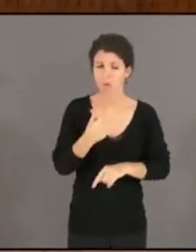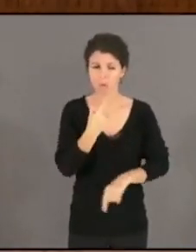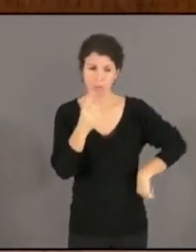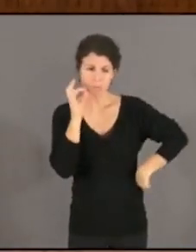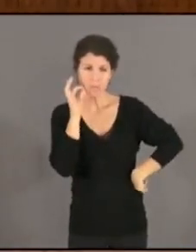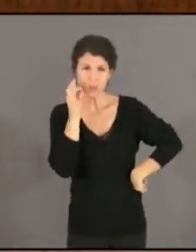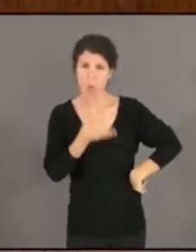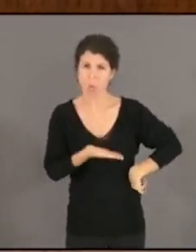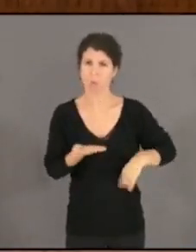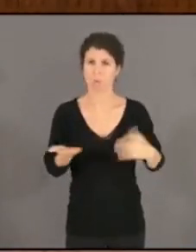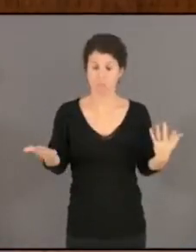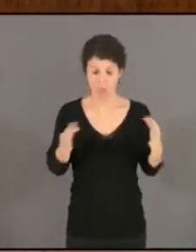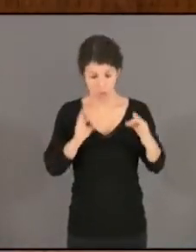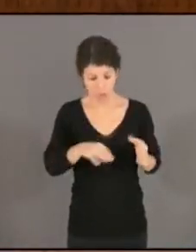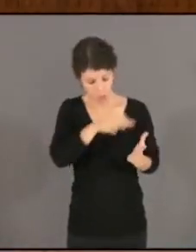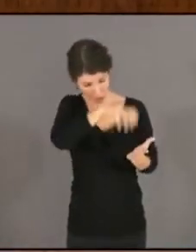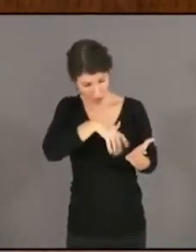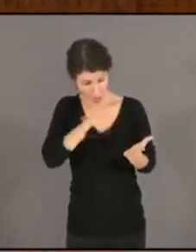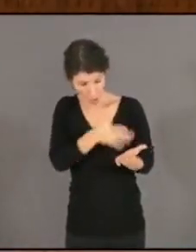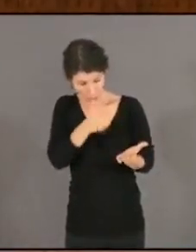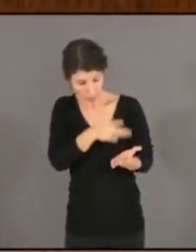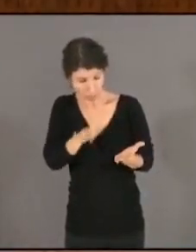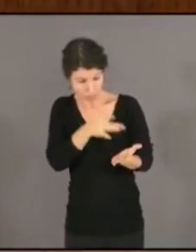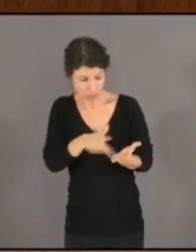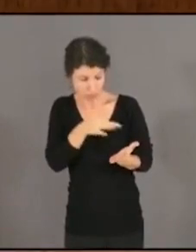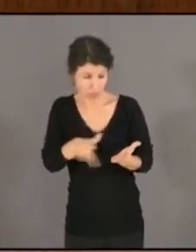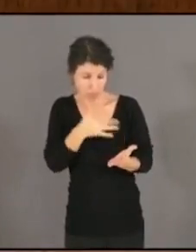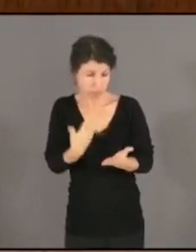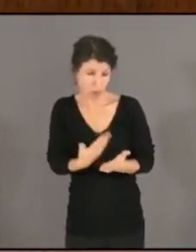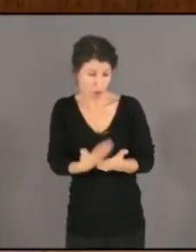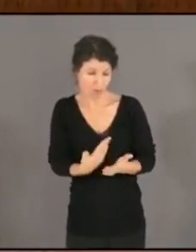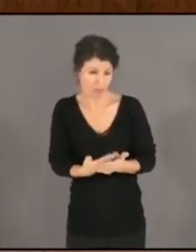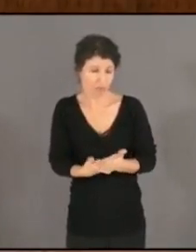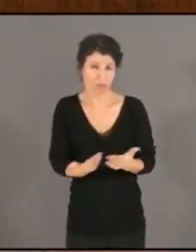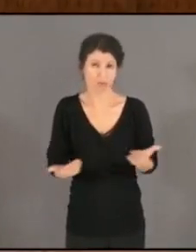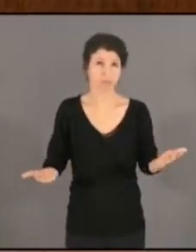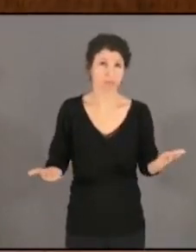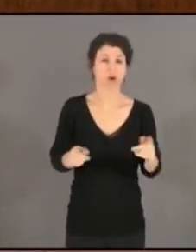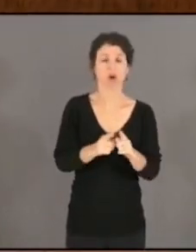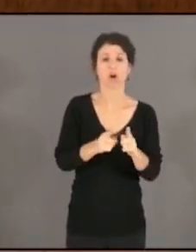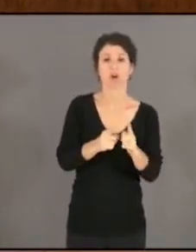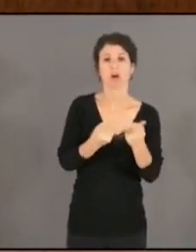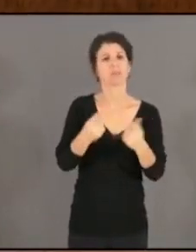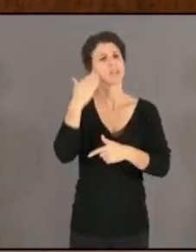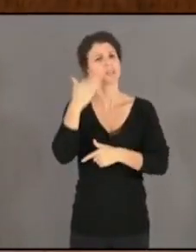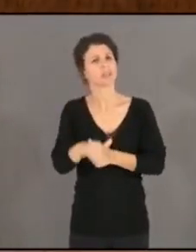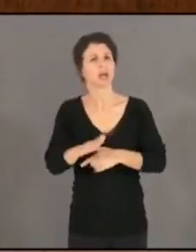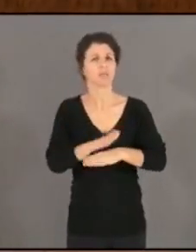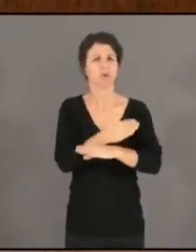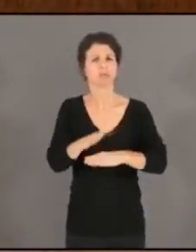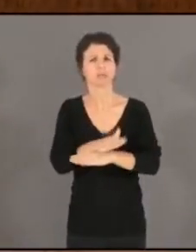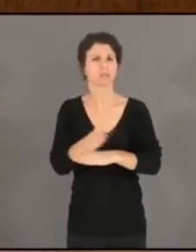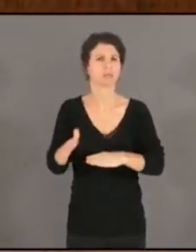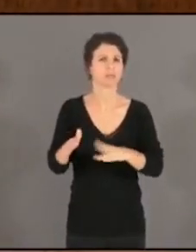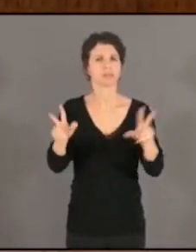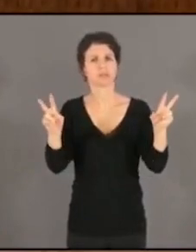qu'on va retrouver tout au long de ce rapport, un rapport qui illustre parfaitement la fable de la cigale et de la fourmi. Alors pendant plusieurs